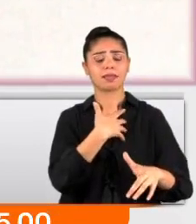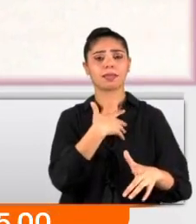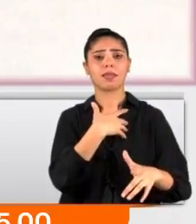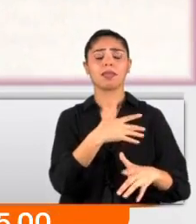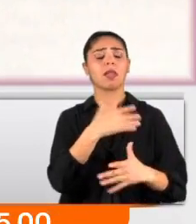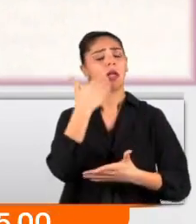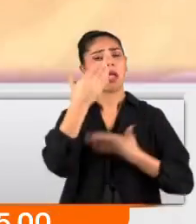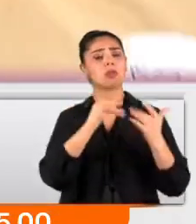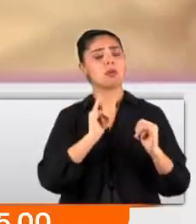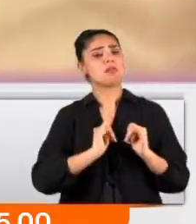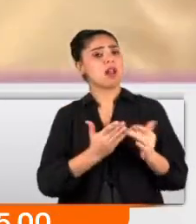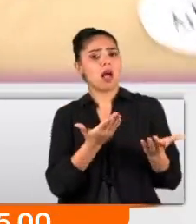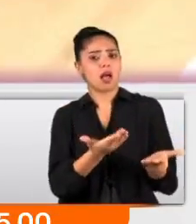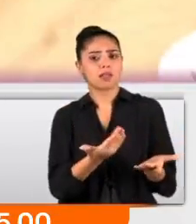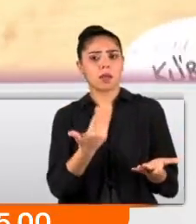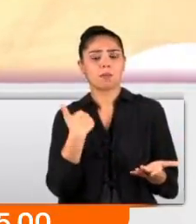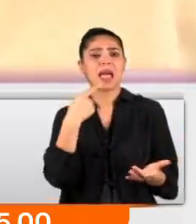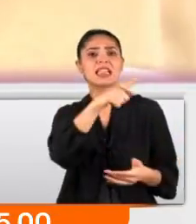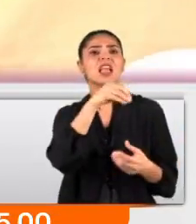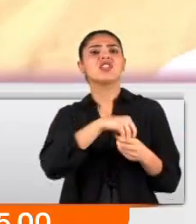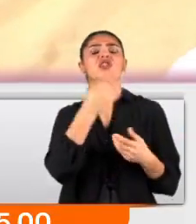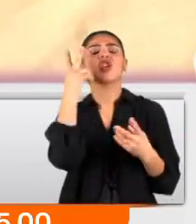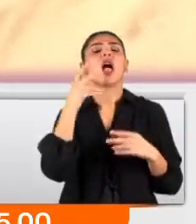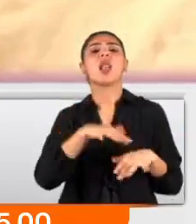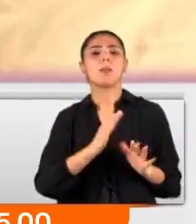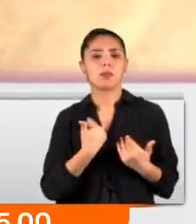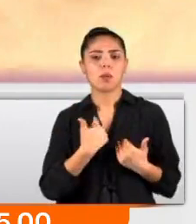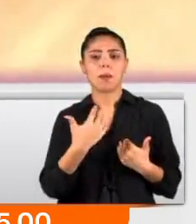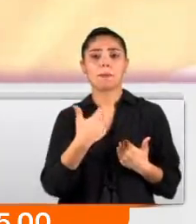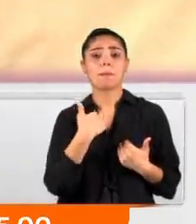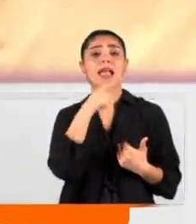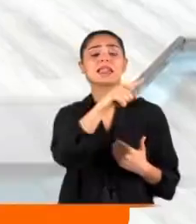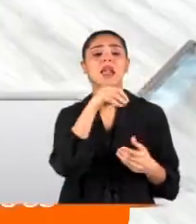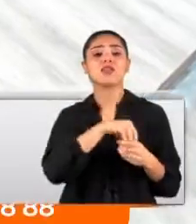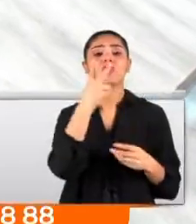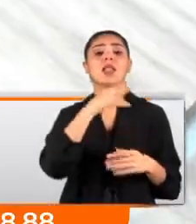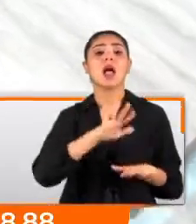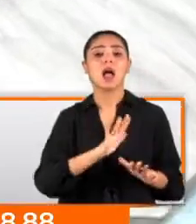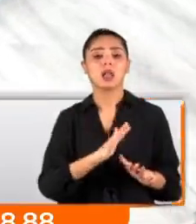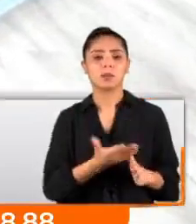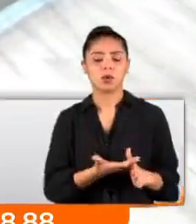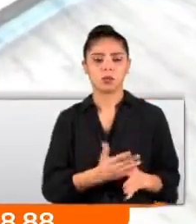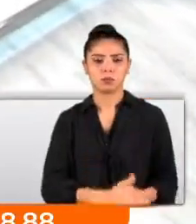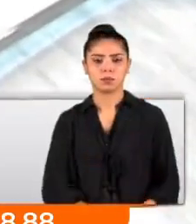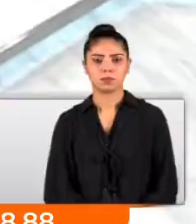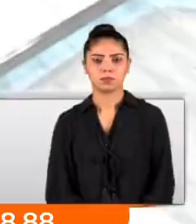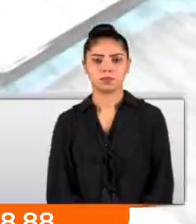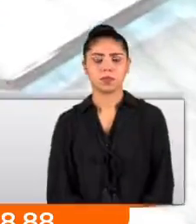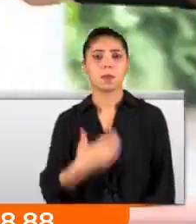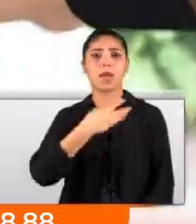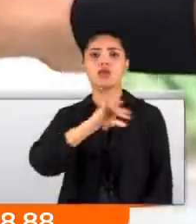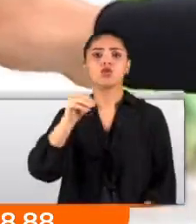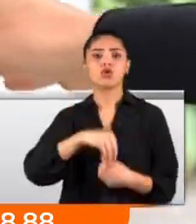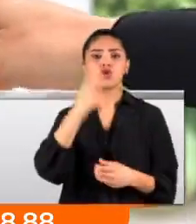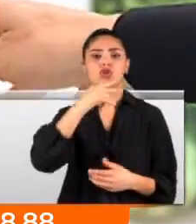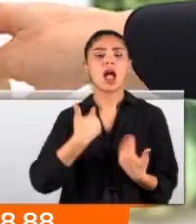tereyağından kıl çeker gibi. Ben senin için ağlamıyorum artık be. Ben Kübra, senin için ağlamıyorum. Kübra hayır. Ağlamıyorum. Kübra. Ben çocuklarım